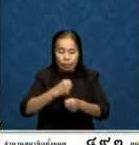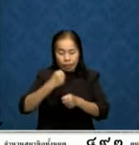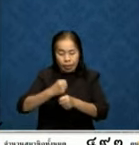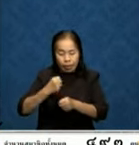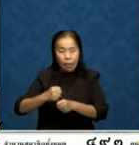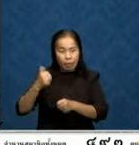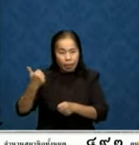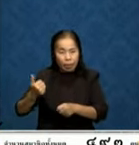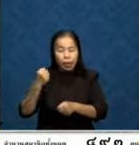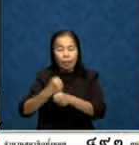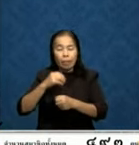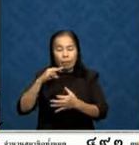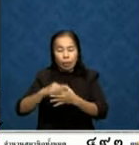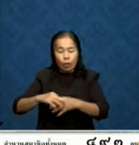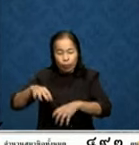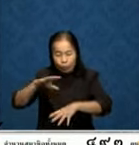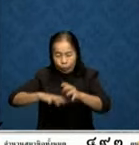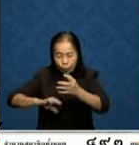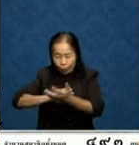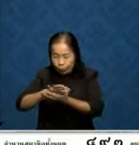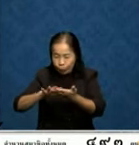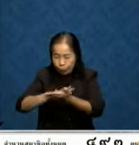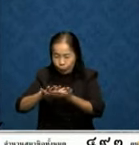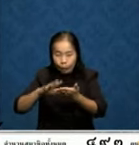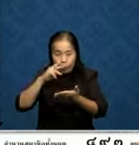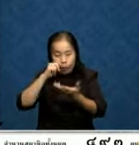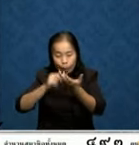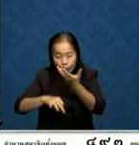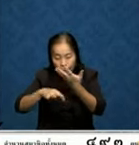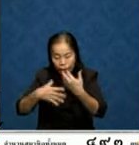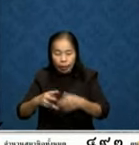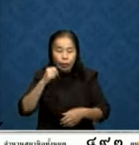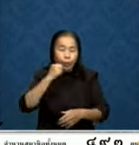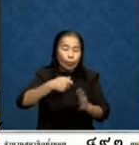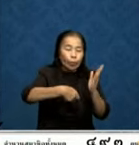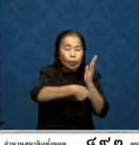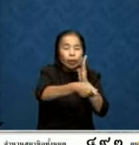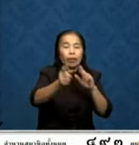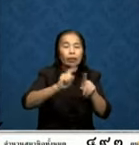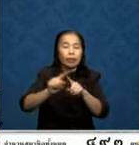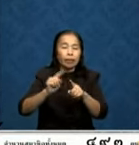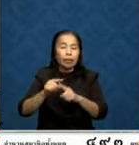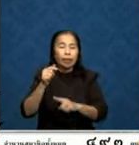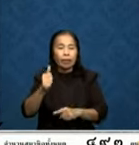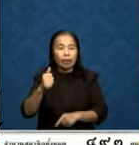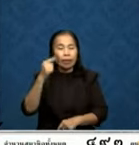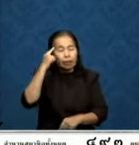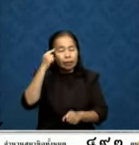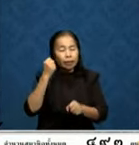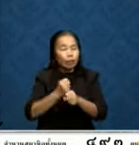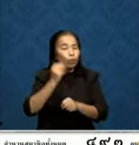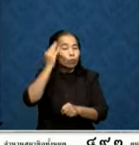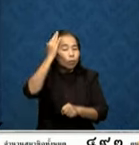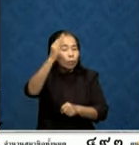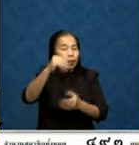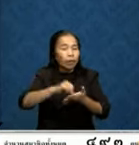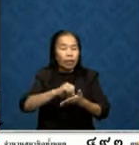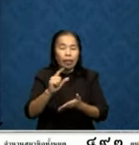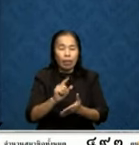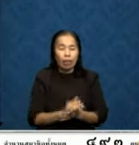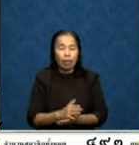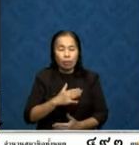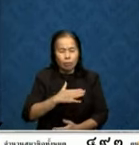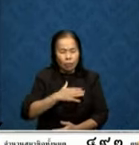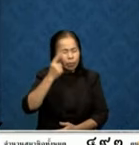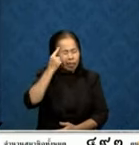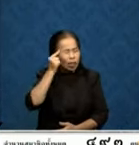กับการพลังงานนะครับกปภ.มีทิศทางอย่างไรเพื่อที่จะตอบโจทย์ในอนาคตซึ่งผมคิดว่าท่านมี